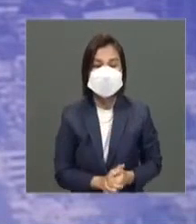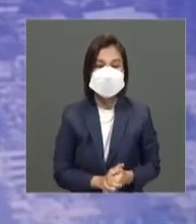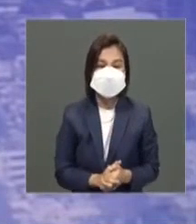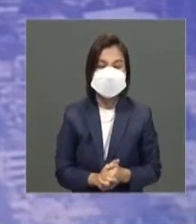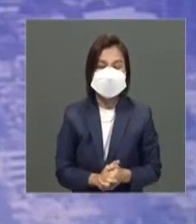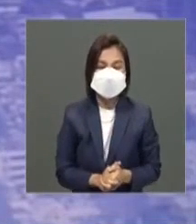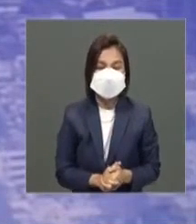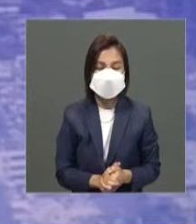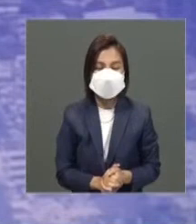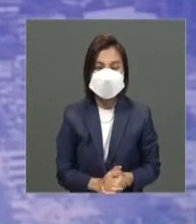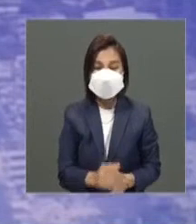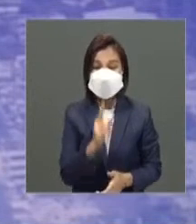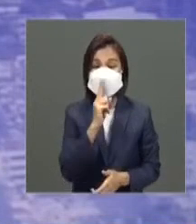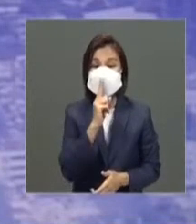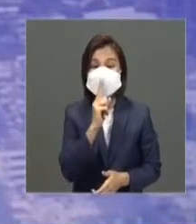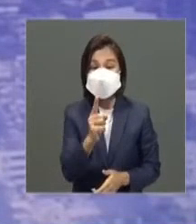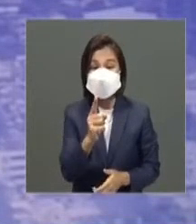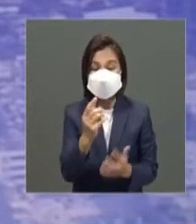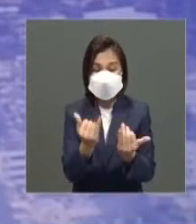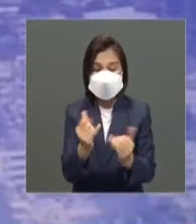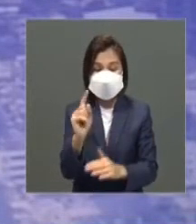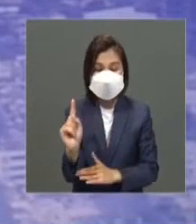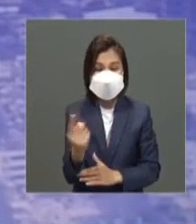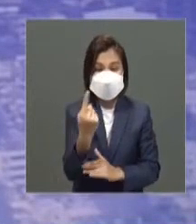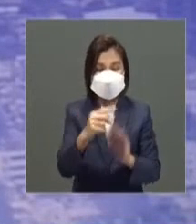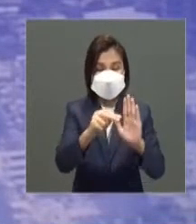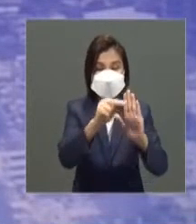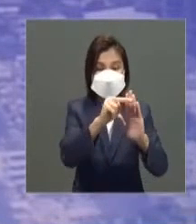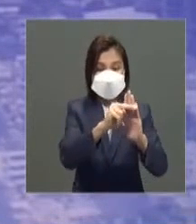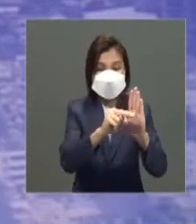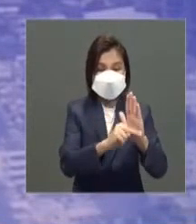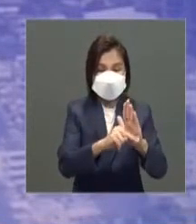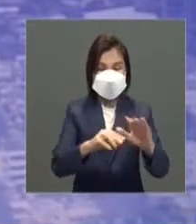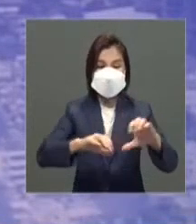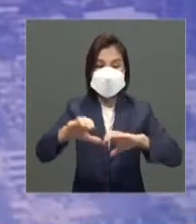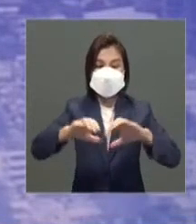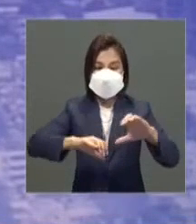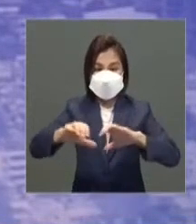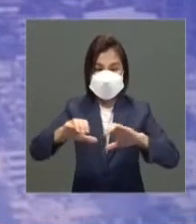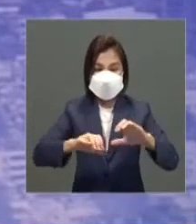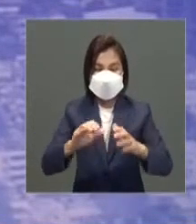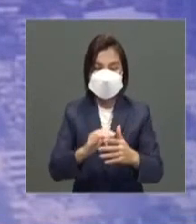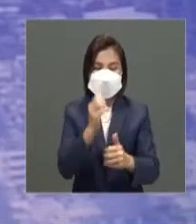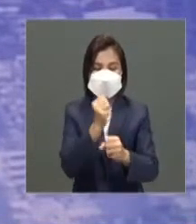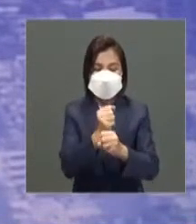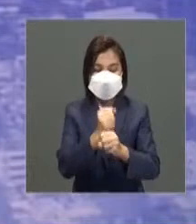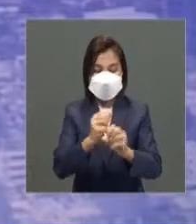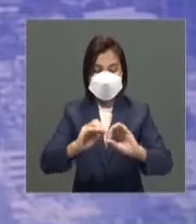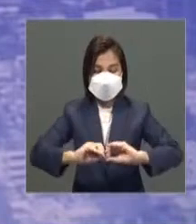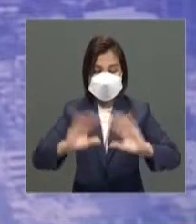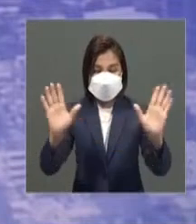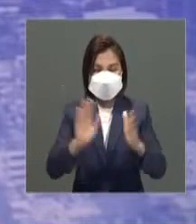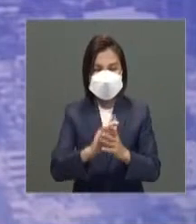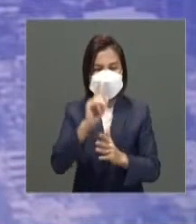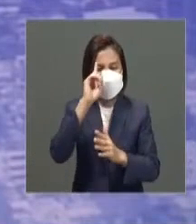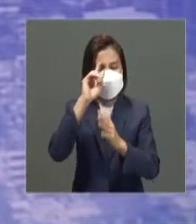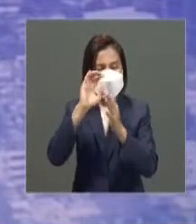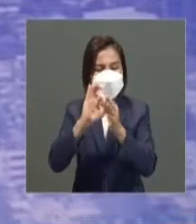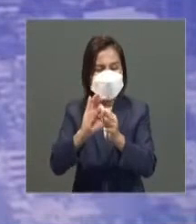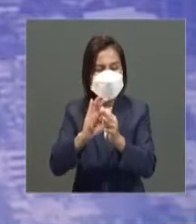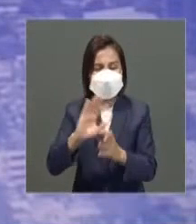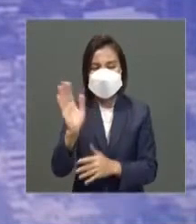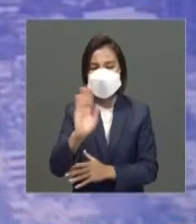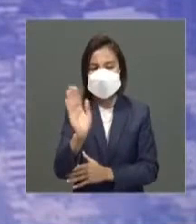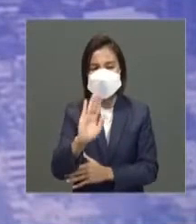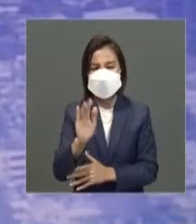ก็ขอย้ำอีกทีครับว่านโยบายในการบริหารนะครับมีความโปร่งใสนะครับไม่ต้องกังวลว่า